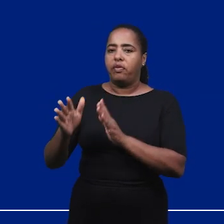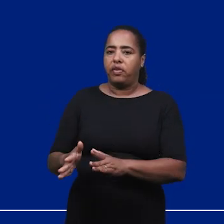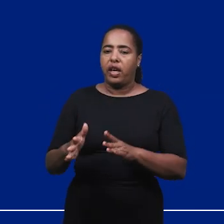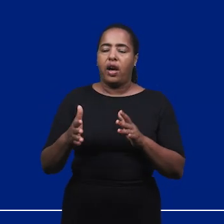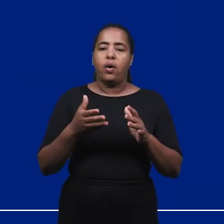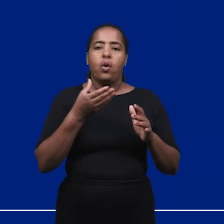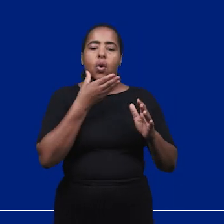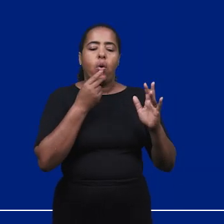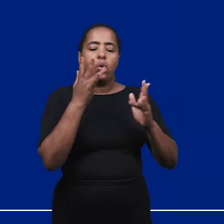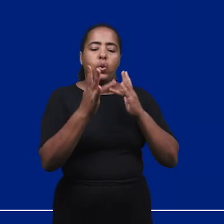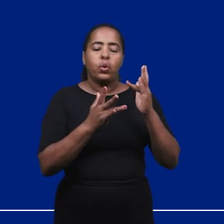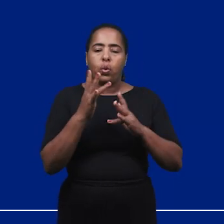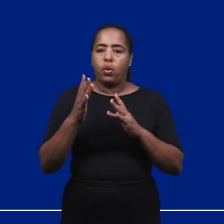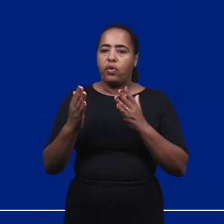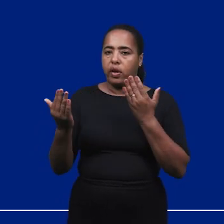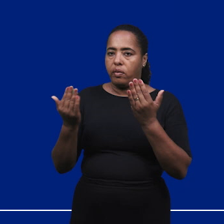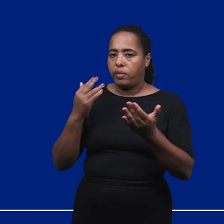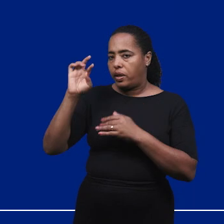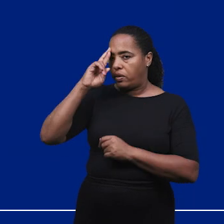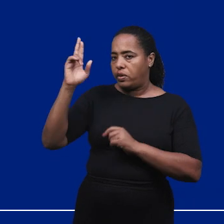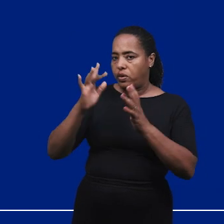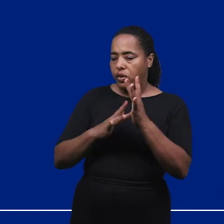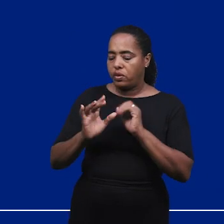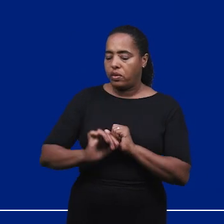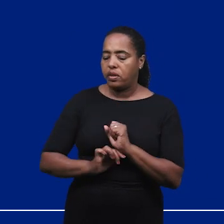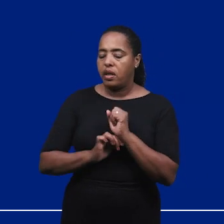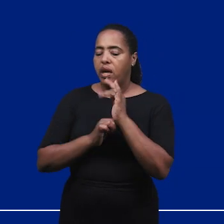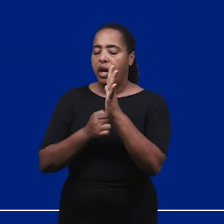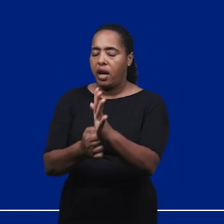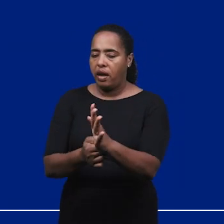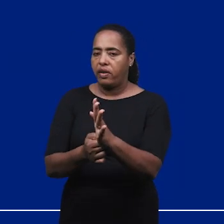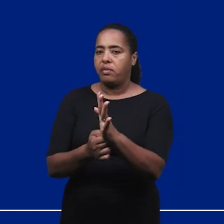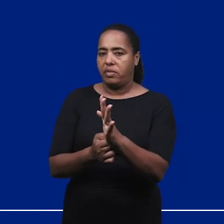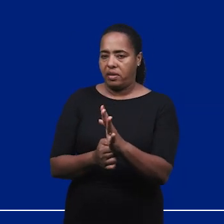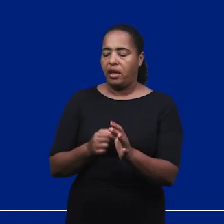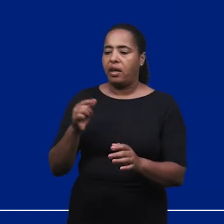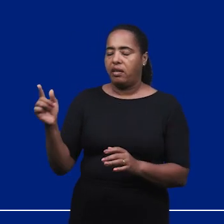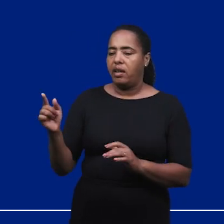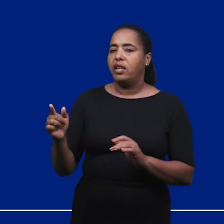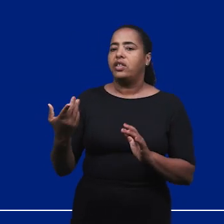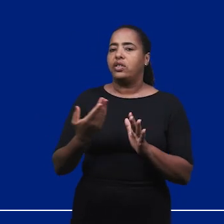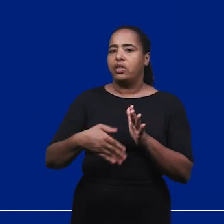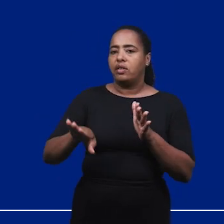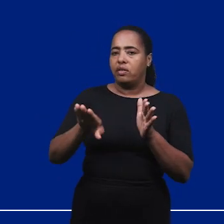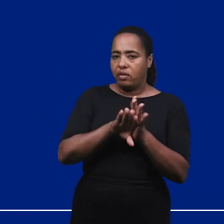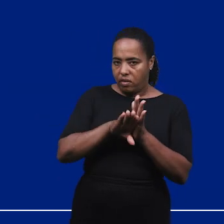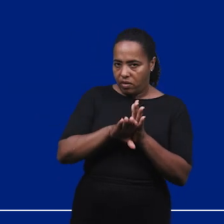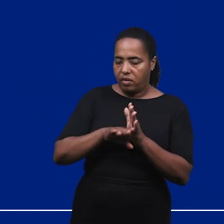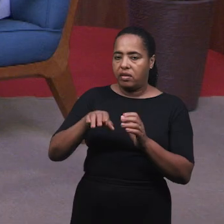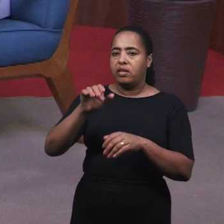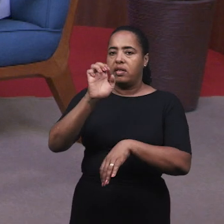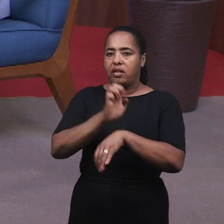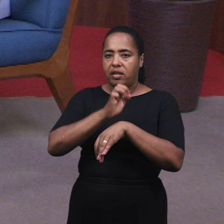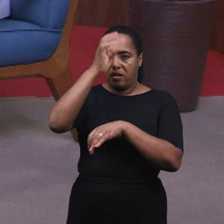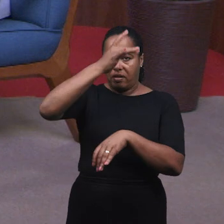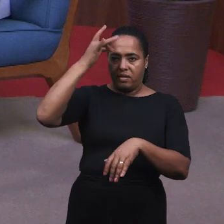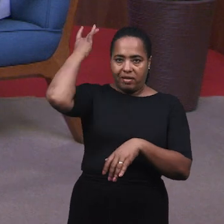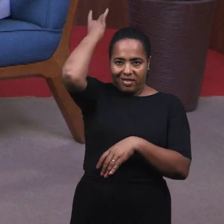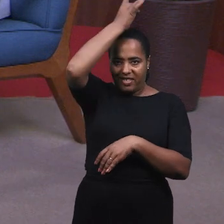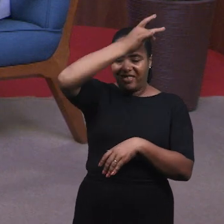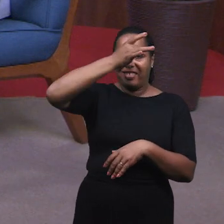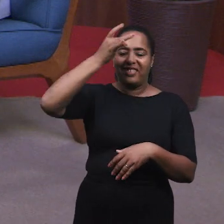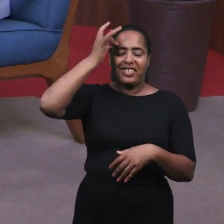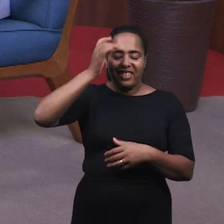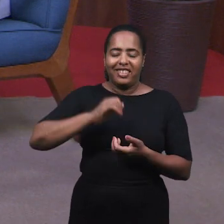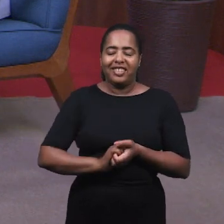au pied du Seigneur Jésus, le mystère est révélé. C'est la participation de Barbara Santos. Vous savez,